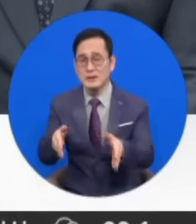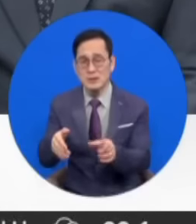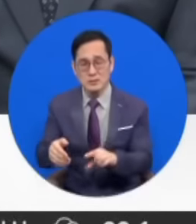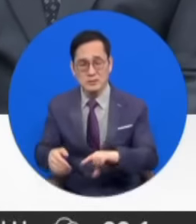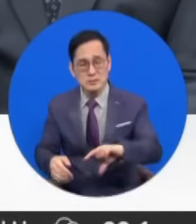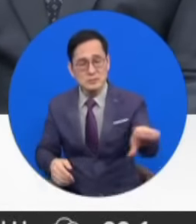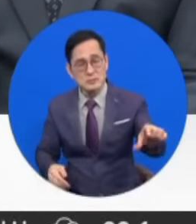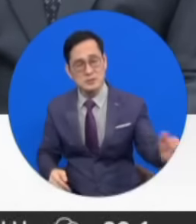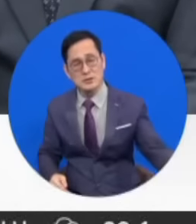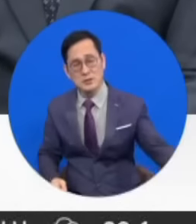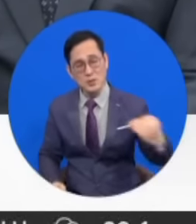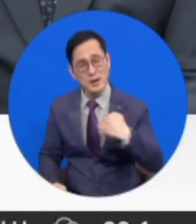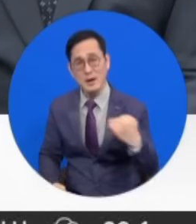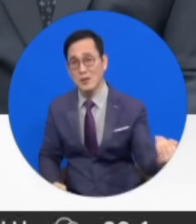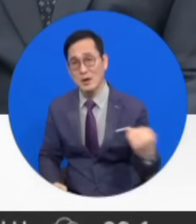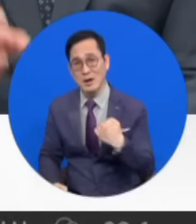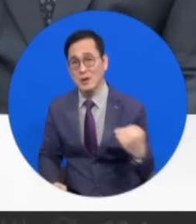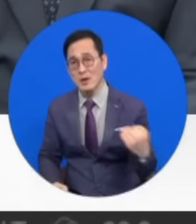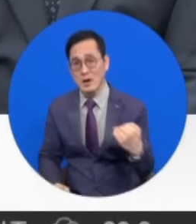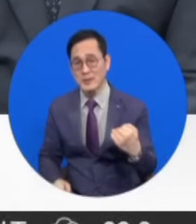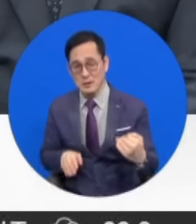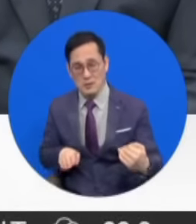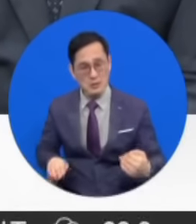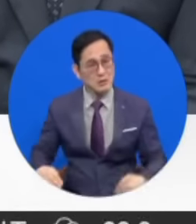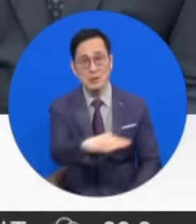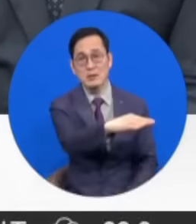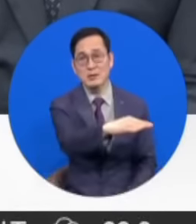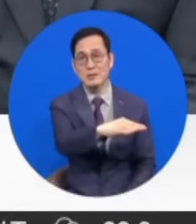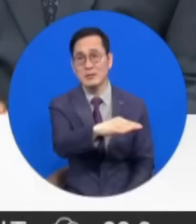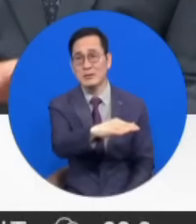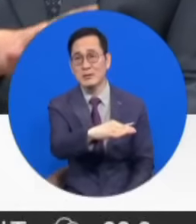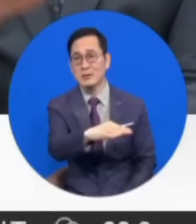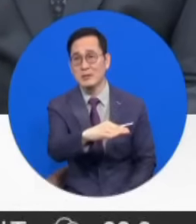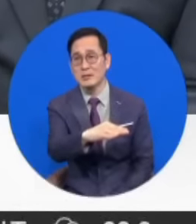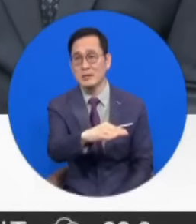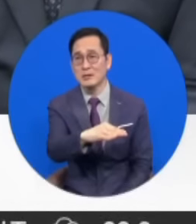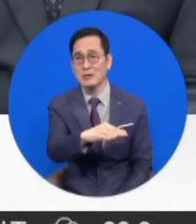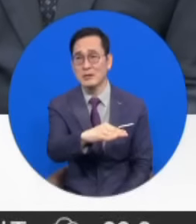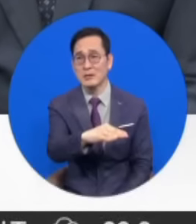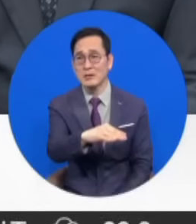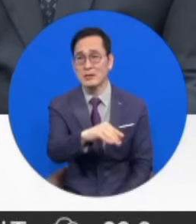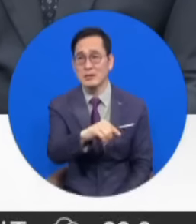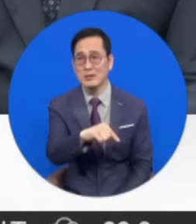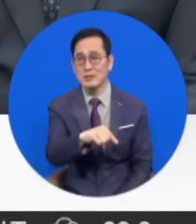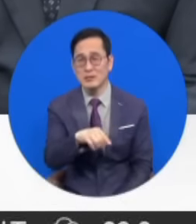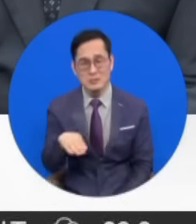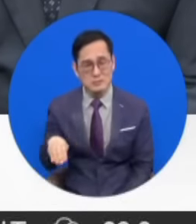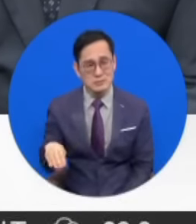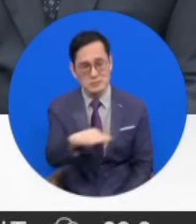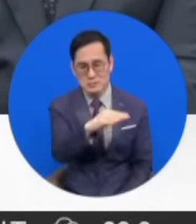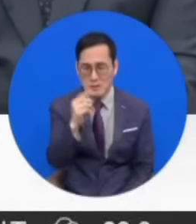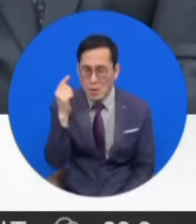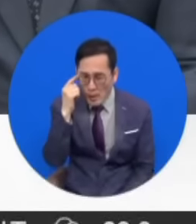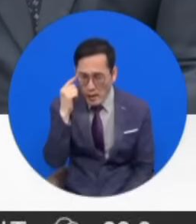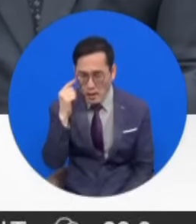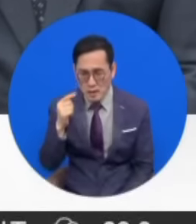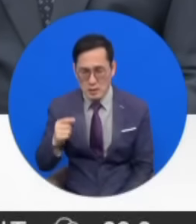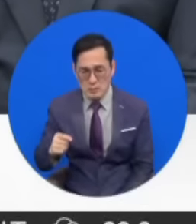도로에서 실제 급발진 형태 속도가 가속되는 지점에서의 상황이라든가 여러 가지를 좀 종합적으로 봐야 될 것 같습니다.